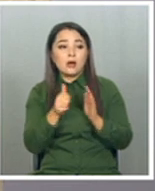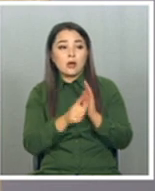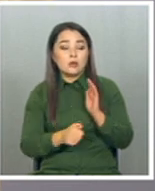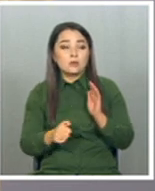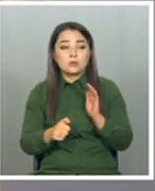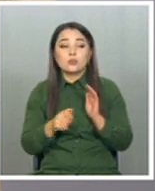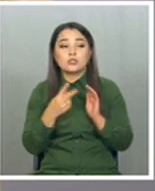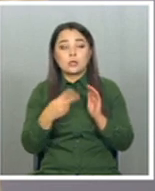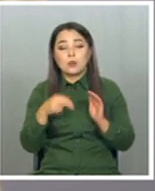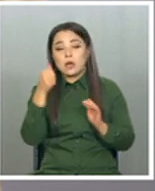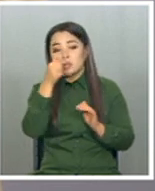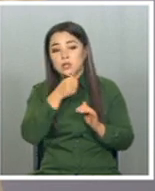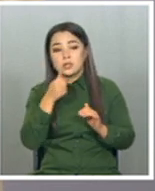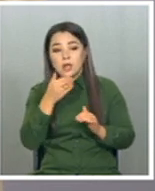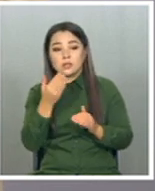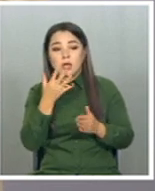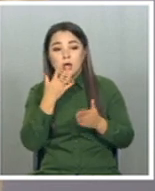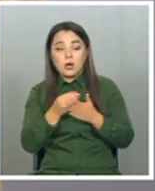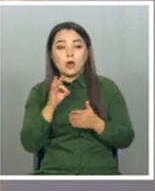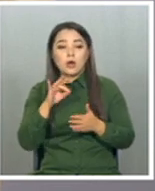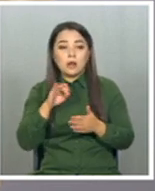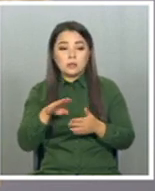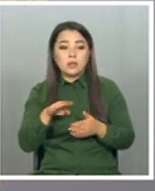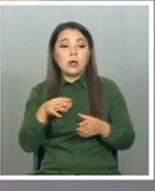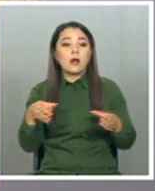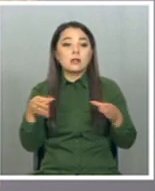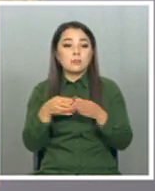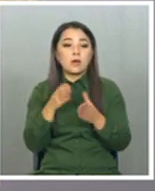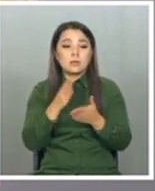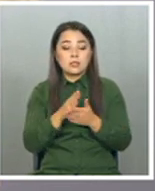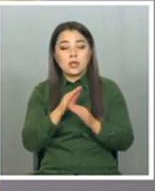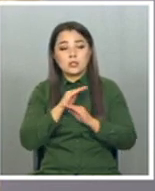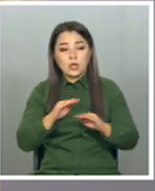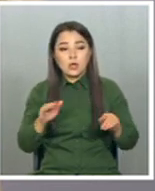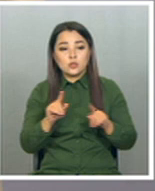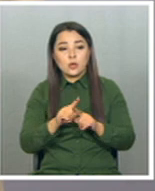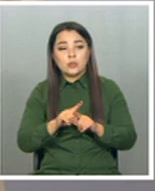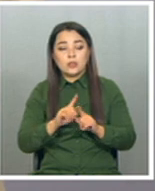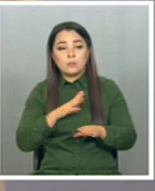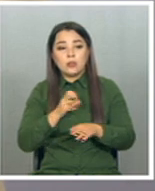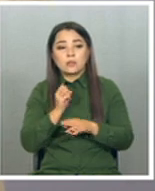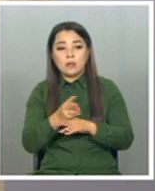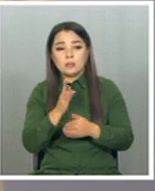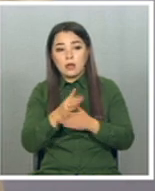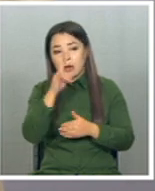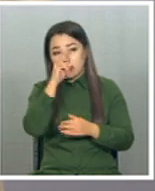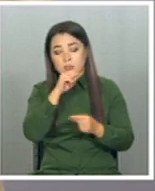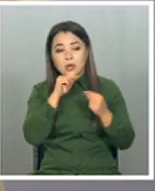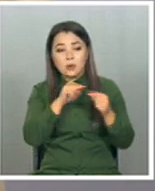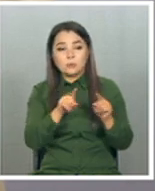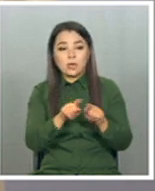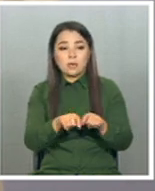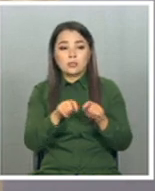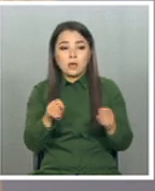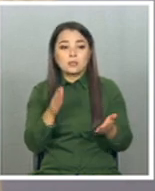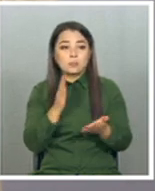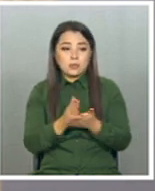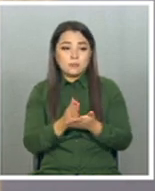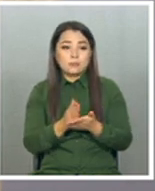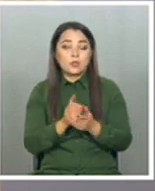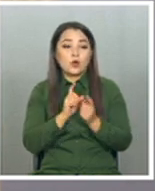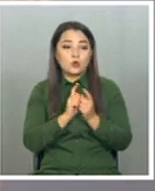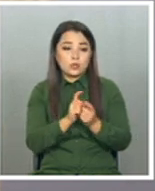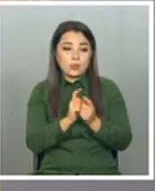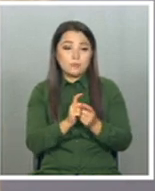1620 жылы ойрат қалмақтар елдің тыныштығын кетіріп, қазақтарға қарсы күрес ашады.